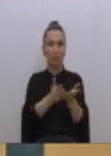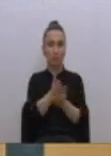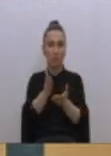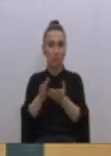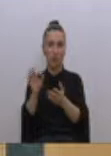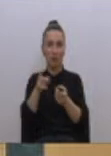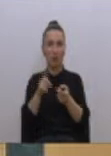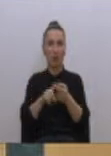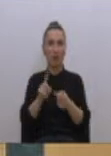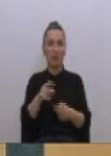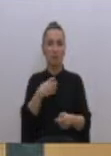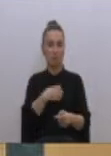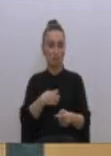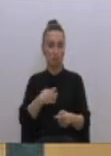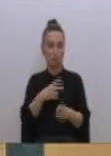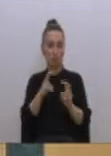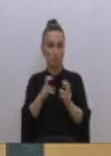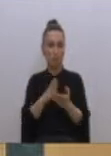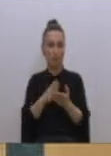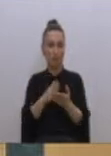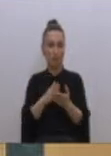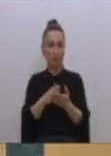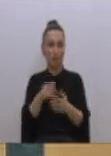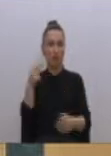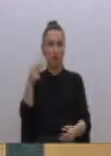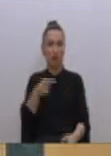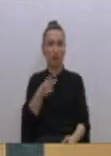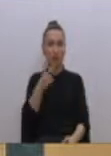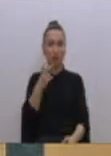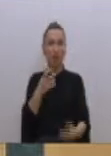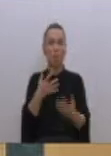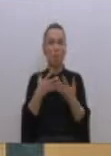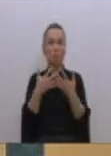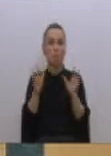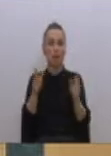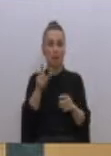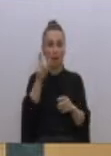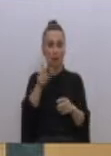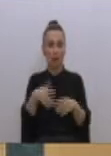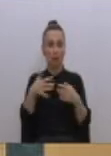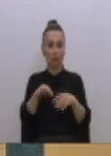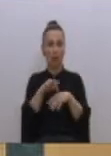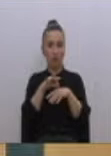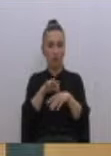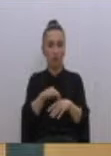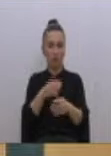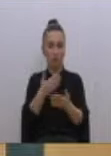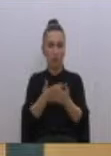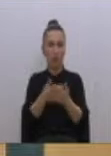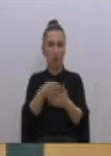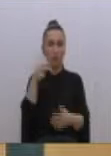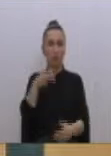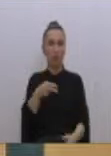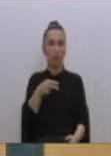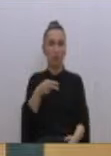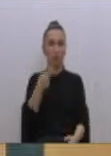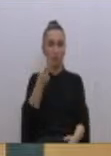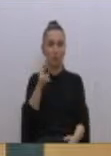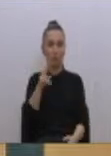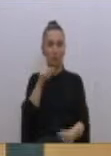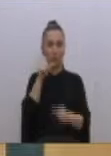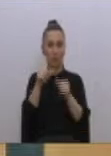მიმართულებებზე, რაც მნიშვნელოვან წილად 1200-ზე მეტი ადამიანმა გაიარა მაგალითად 2022